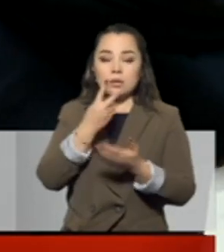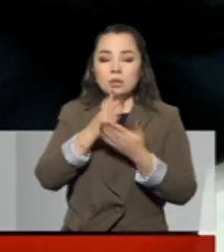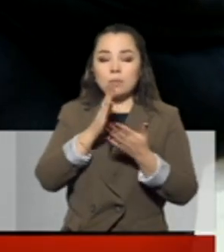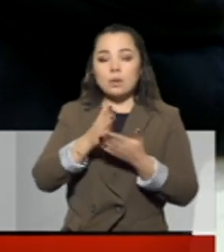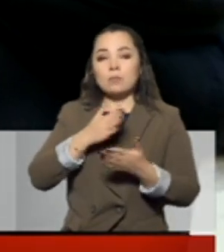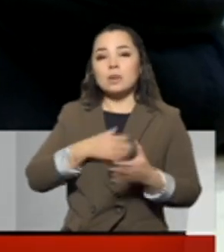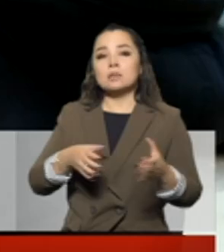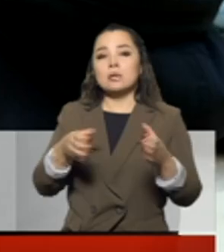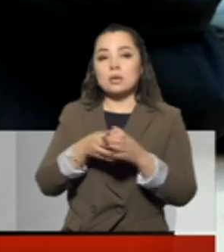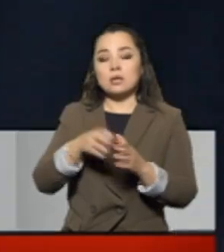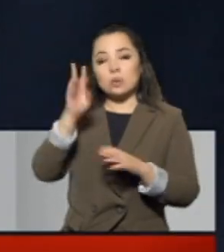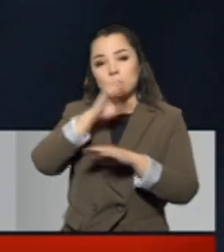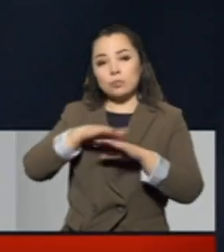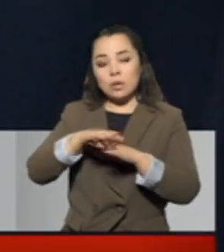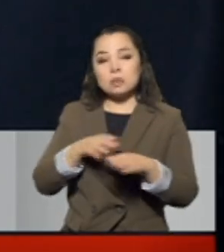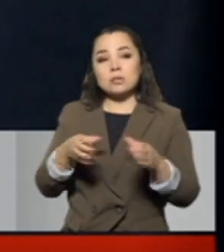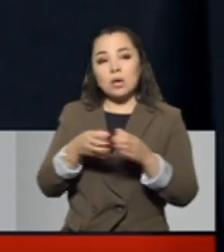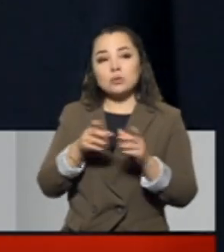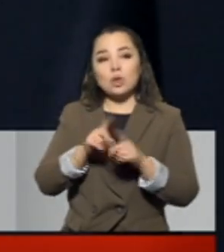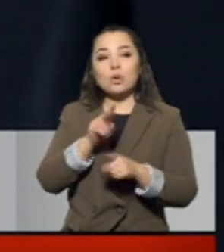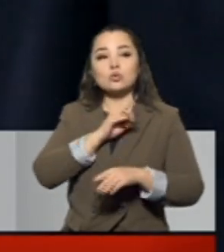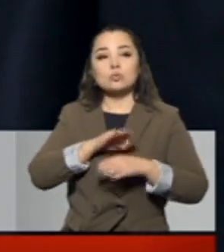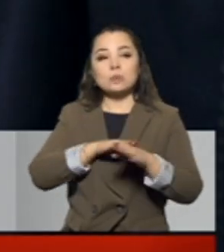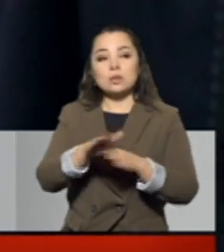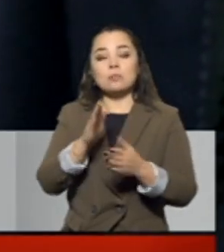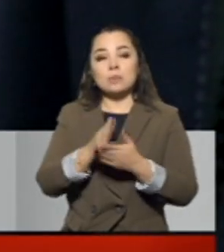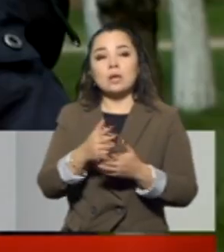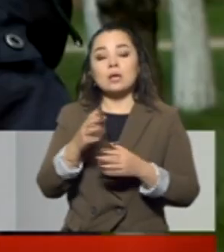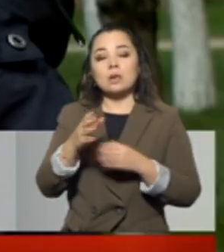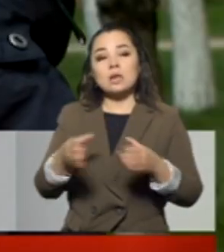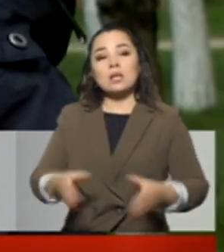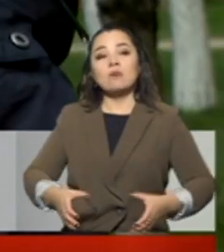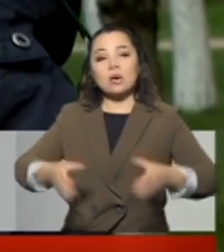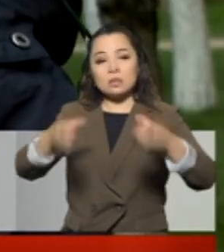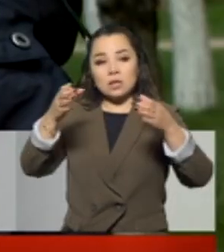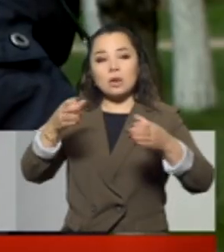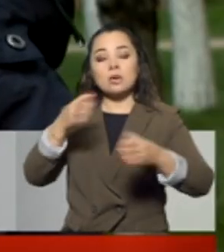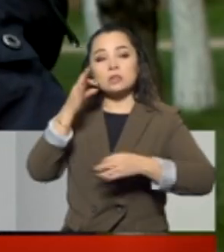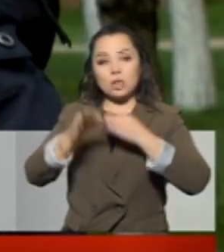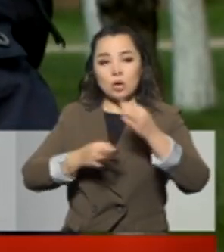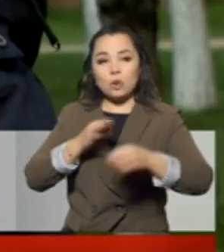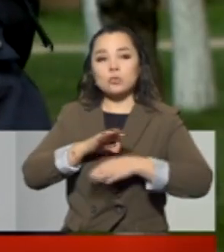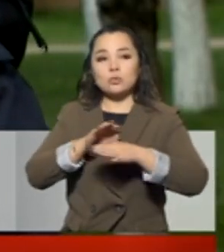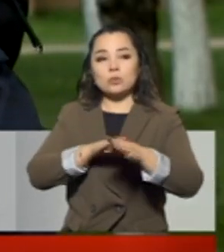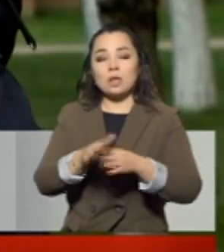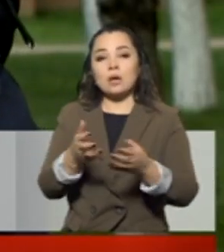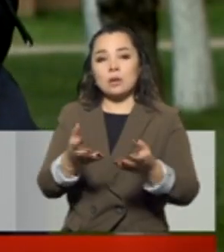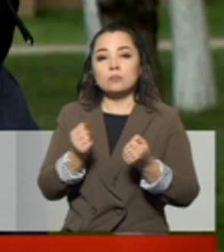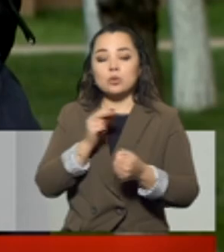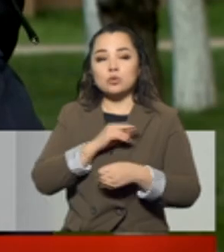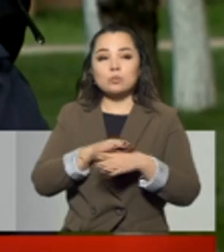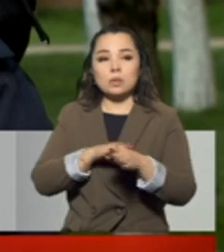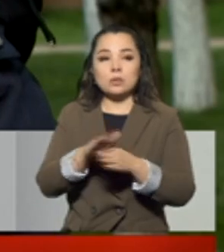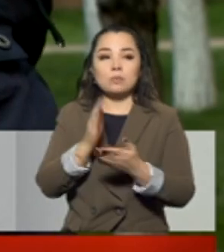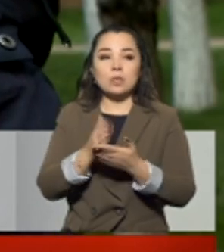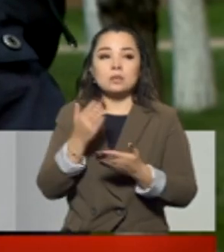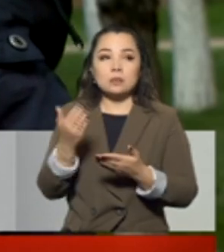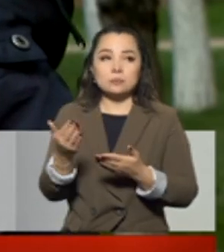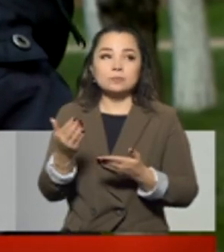да біздің тарапымызда бір қатар жұмыста жүргізіп жатыр. Элеваторлар тәулік бойы қабылдауға жұмыс жасап